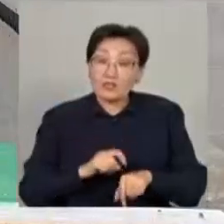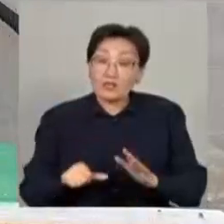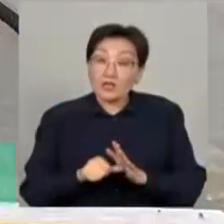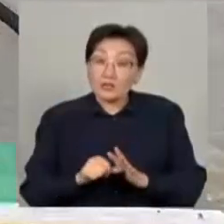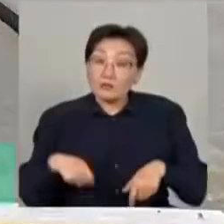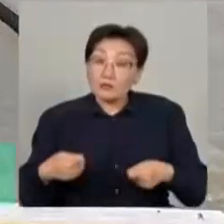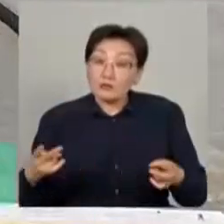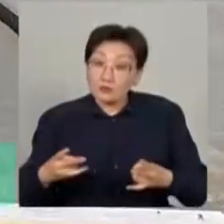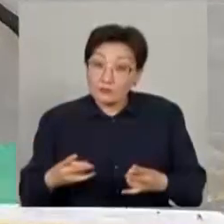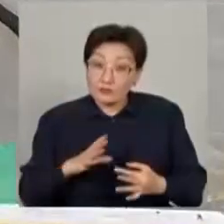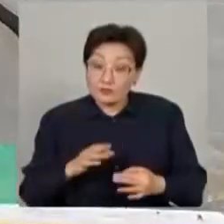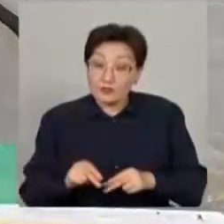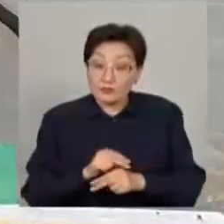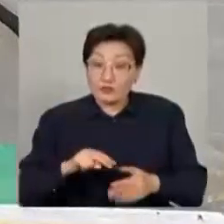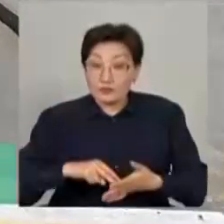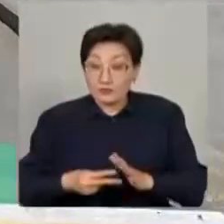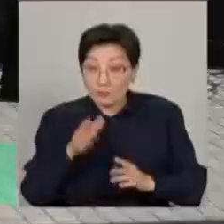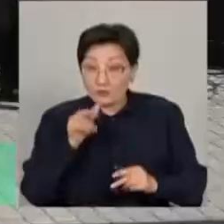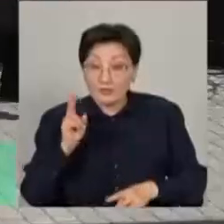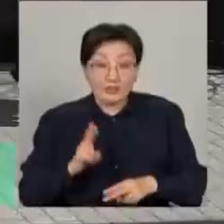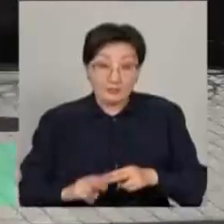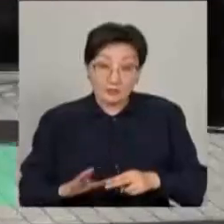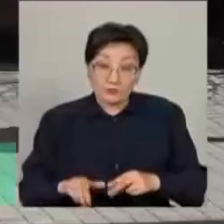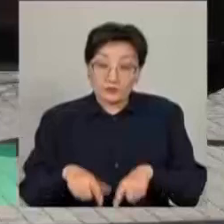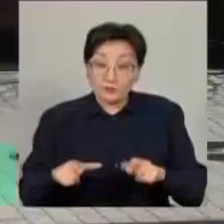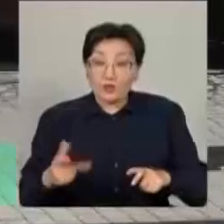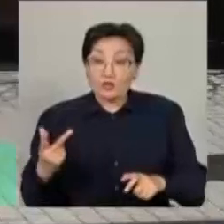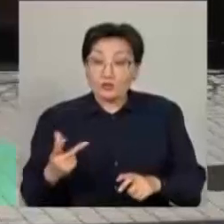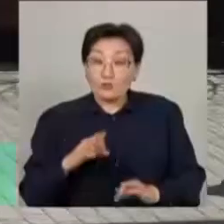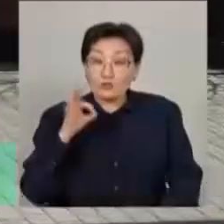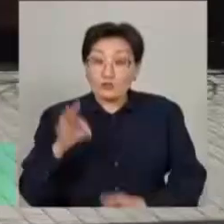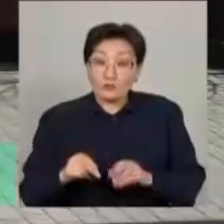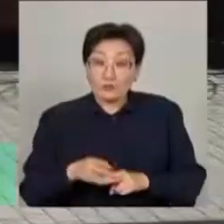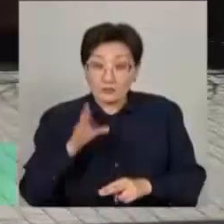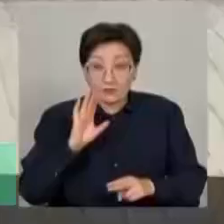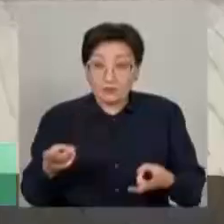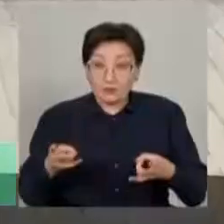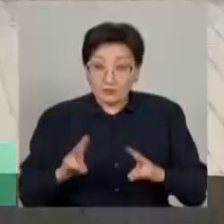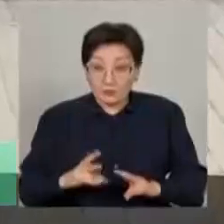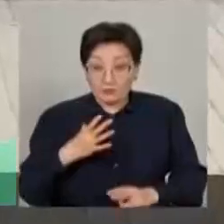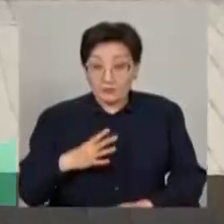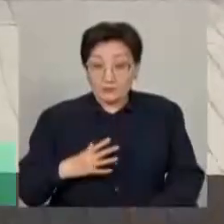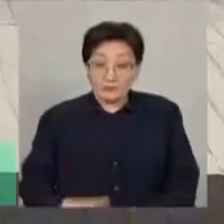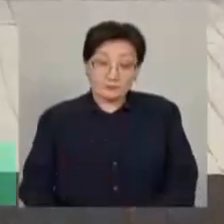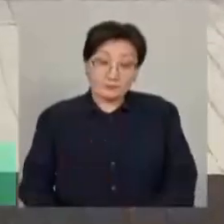берілу керек еді. Алайда жөндеу жоспарланған уақытта аяқталмай, тұрғындар үшінші тәулік сусыз отыруға мәжбүр.